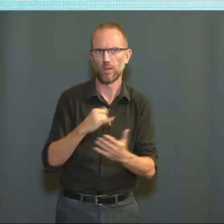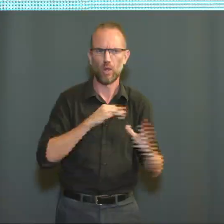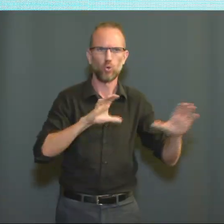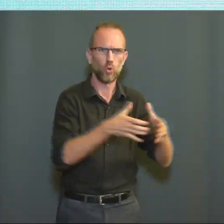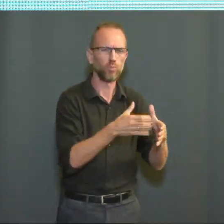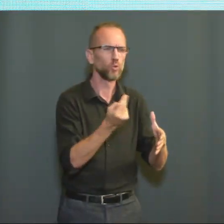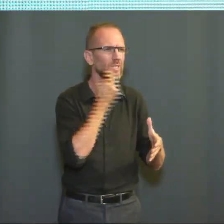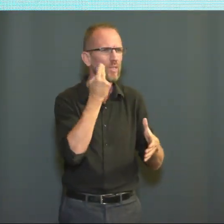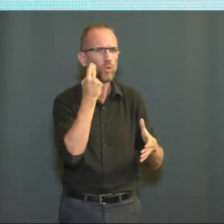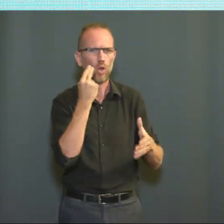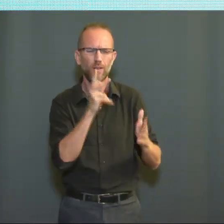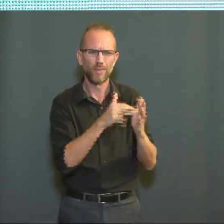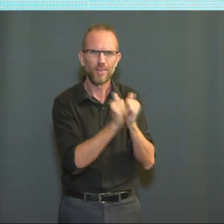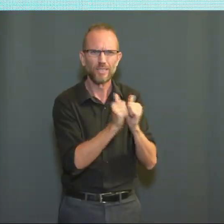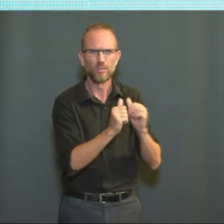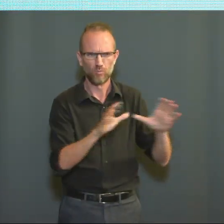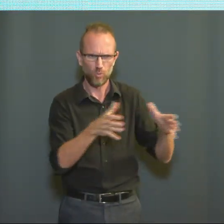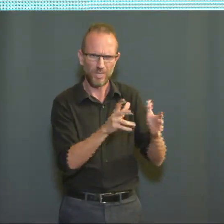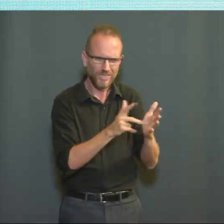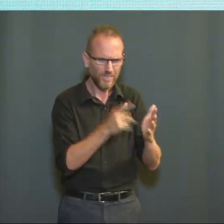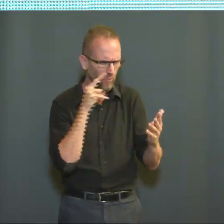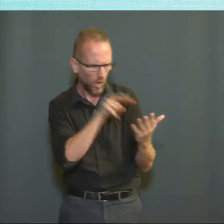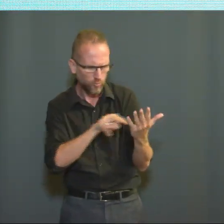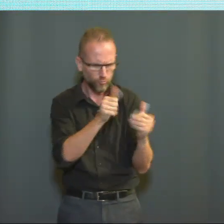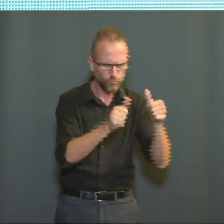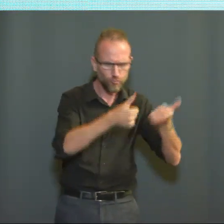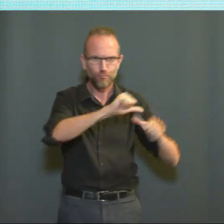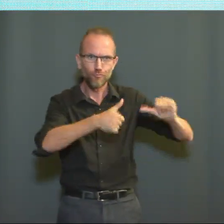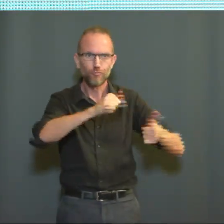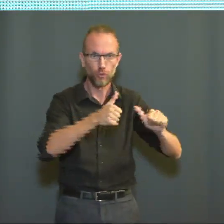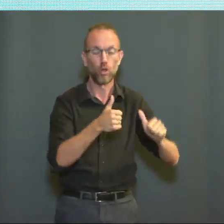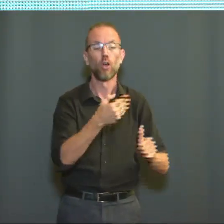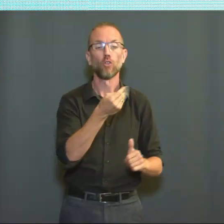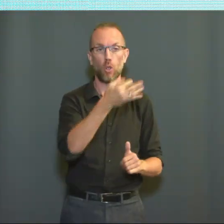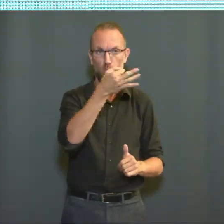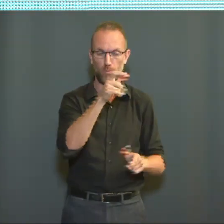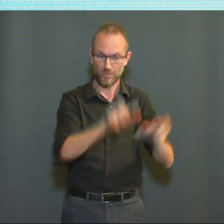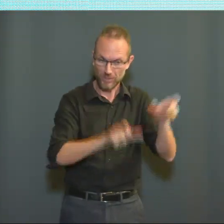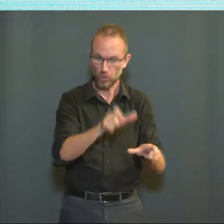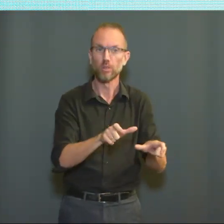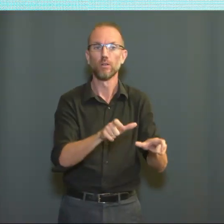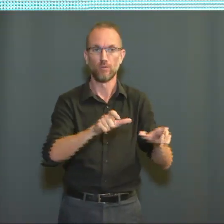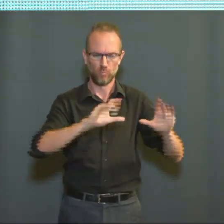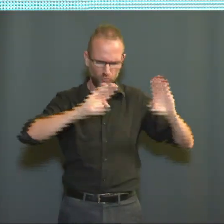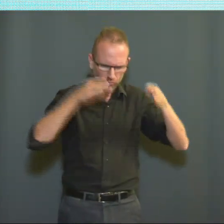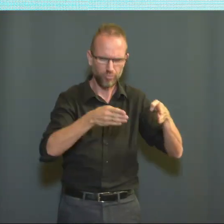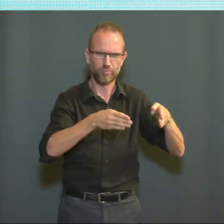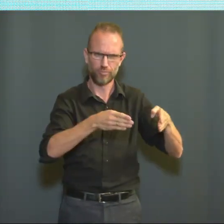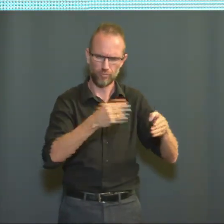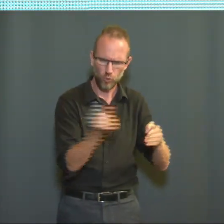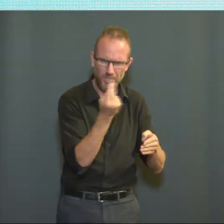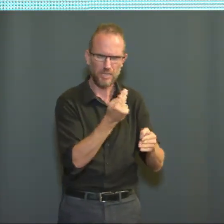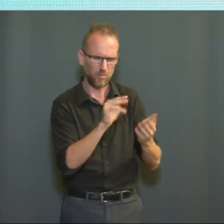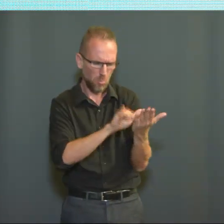90 utilisateurs ont testé l'application de manière intensive pendant la phase du développement et plus de 17